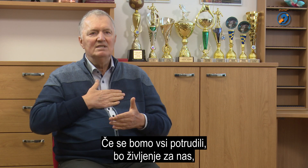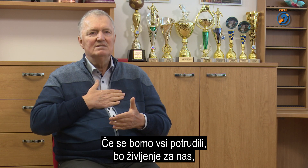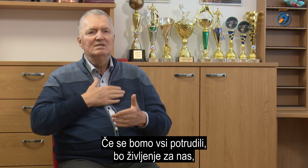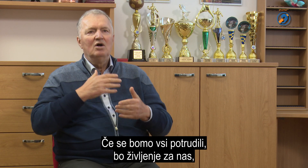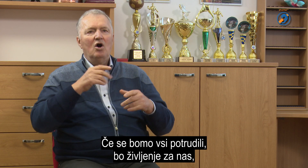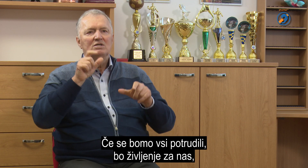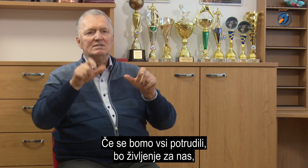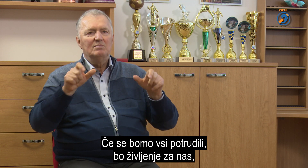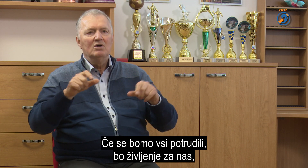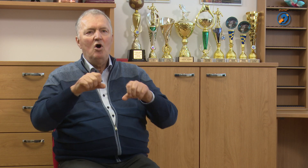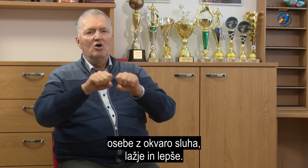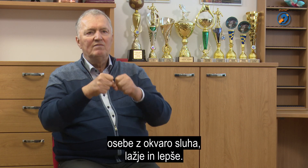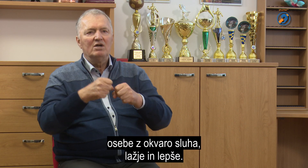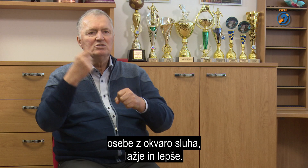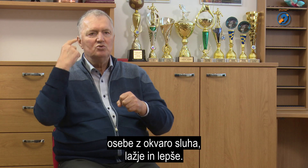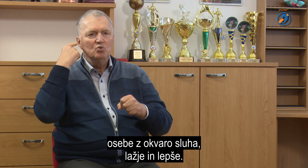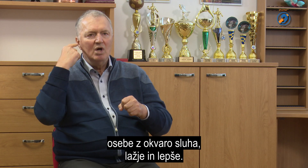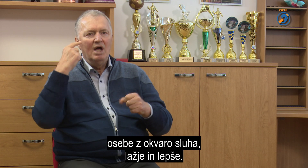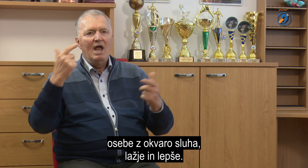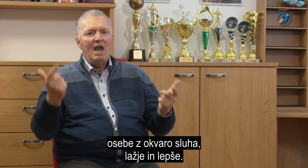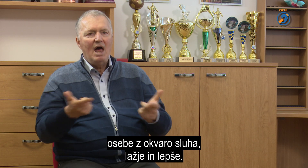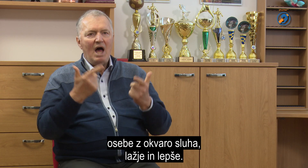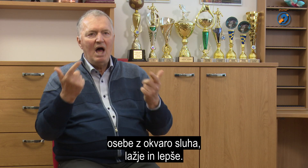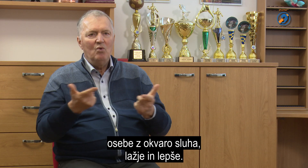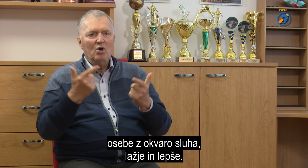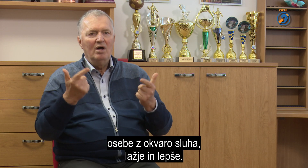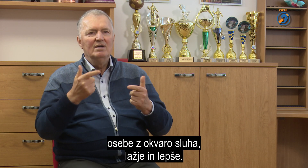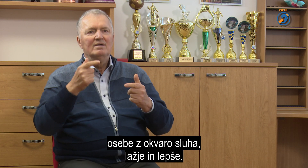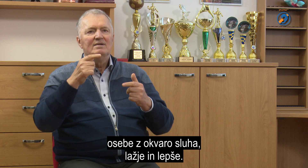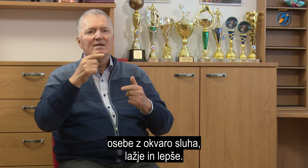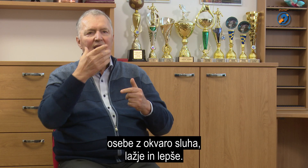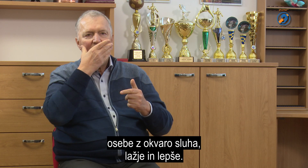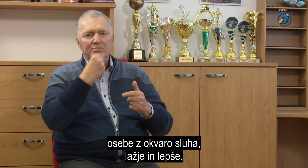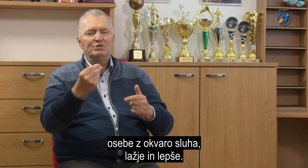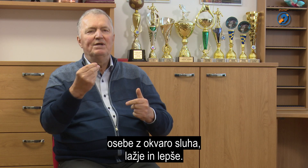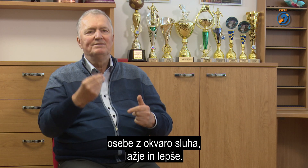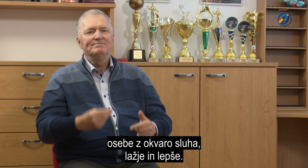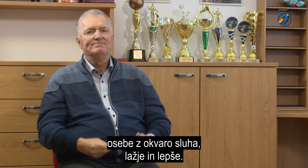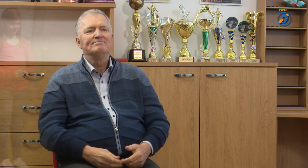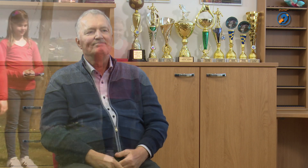osebam z okvaro sluha, lažje in lepše.